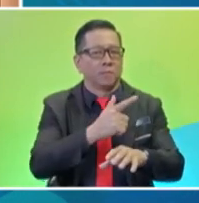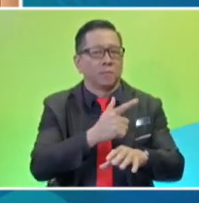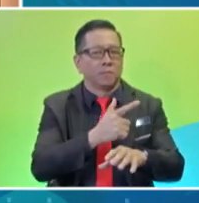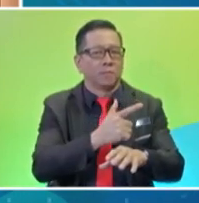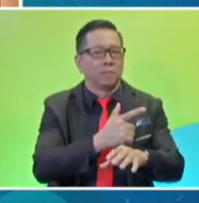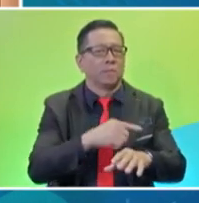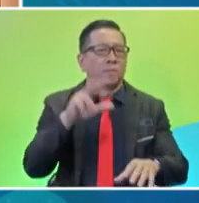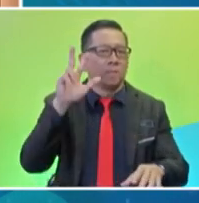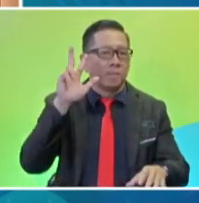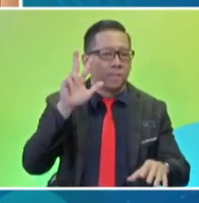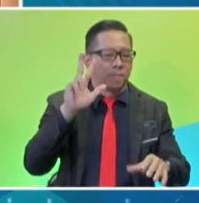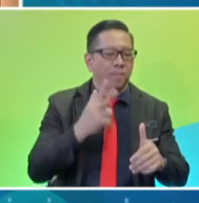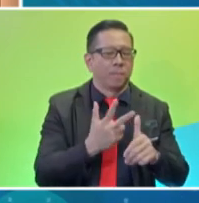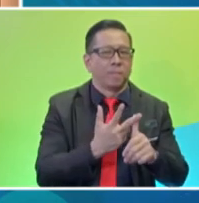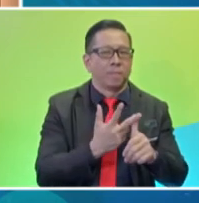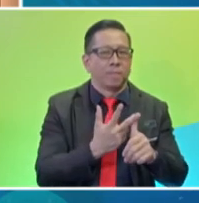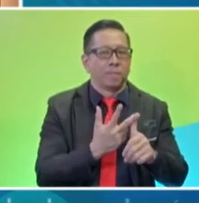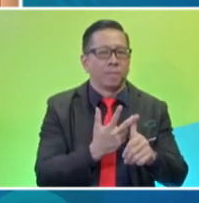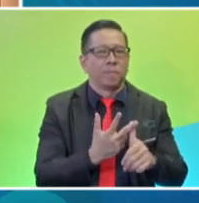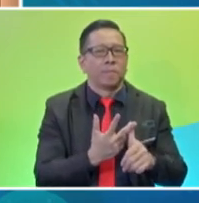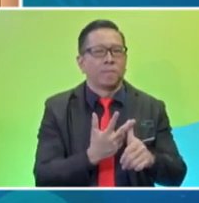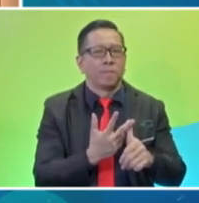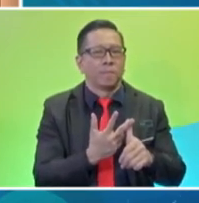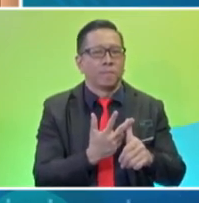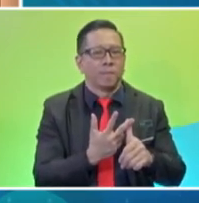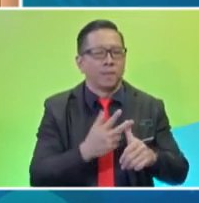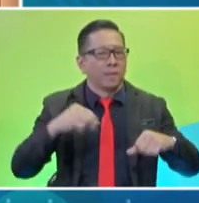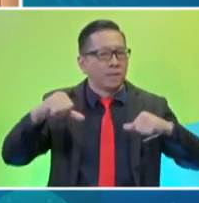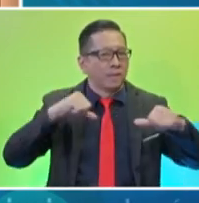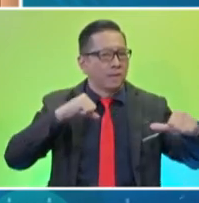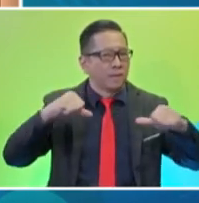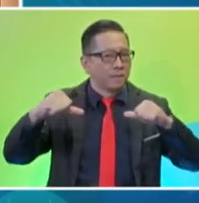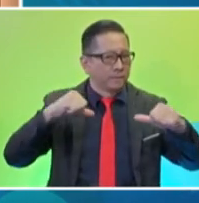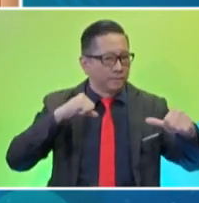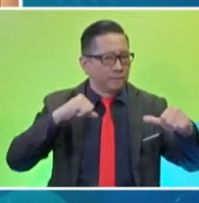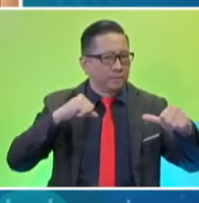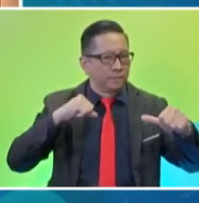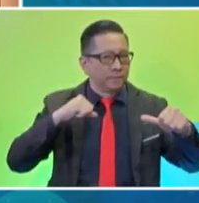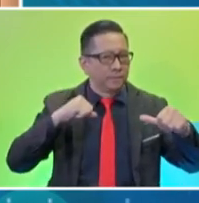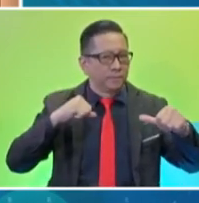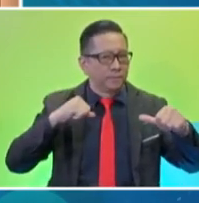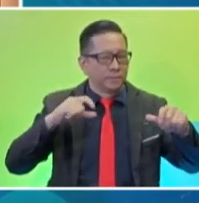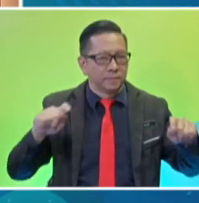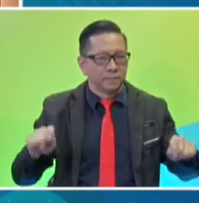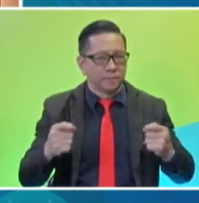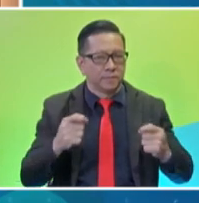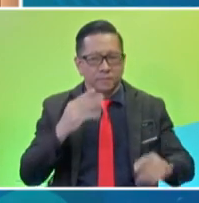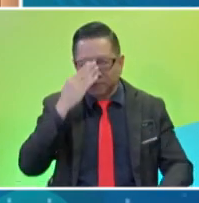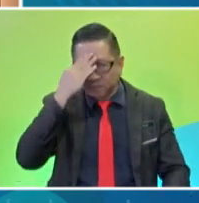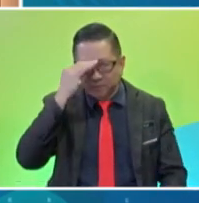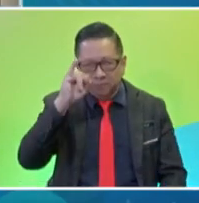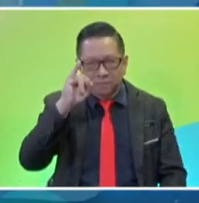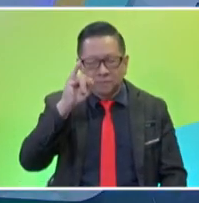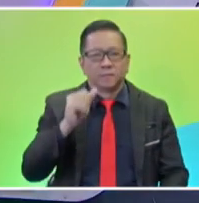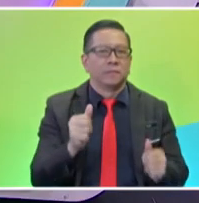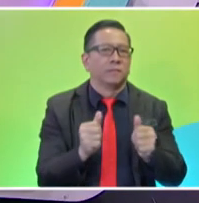juga simbol seterusnya activity kita yang ketiga bertindak bijak dengan